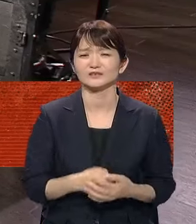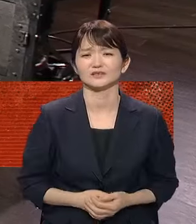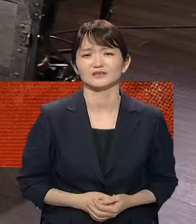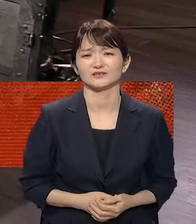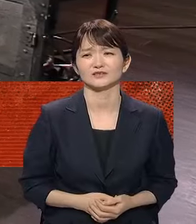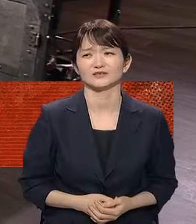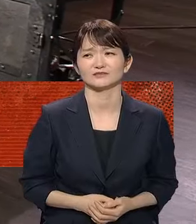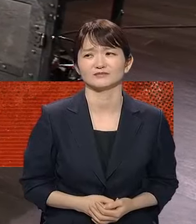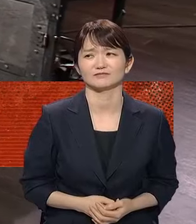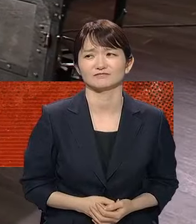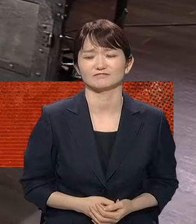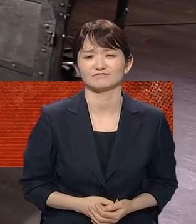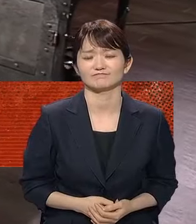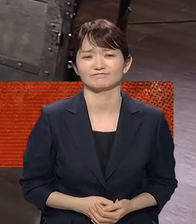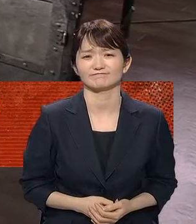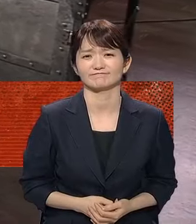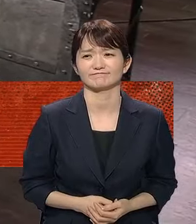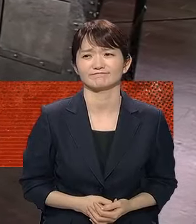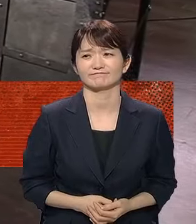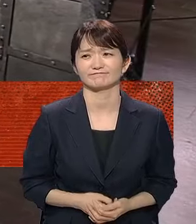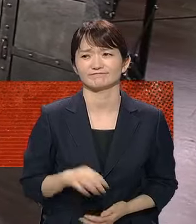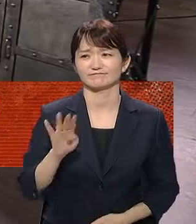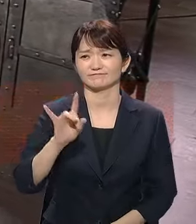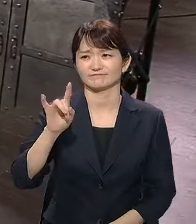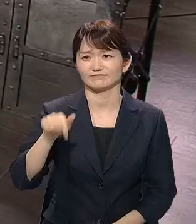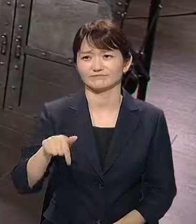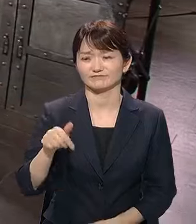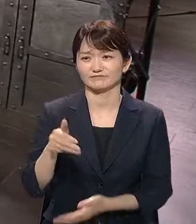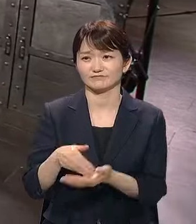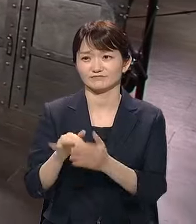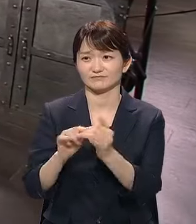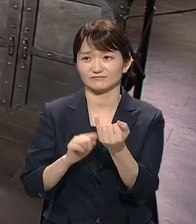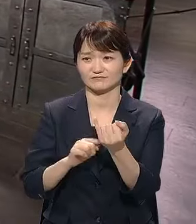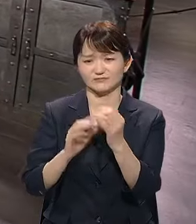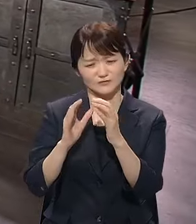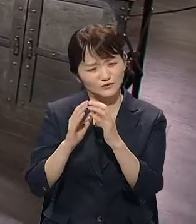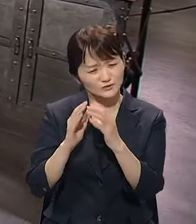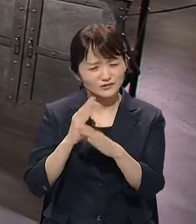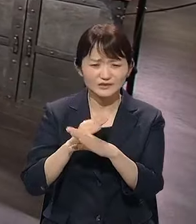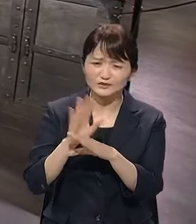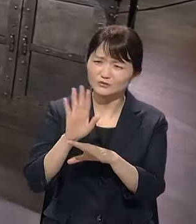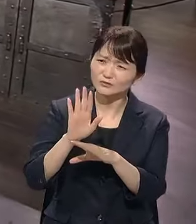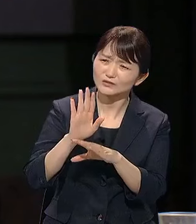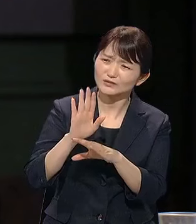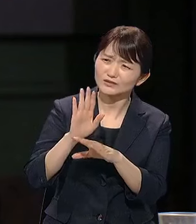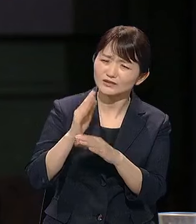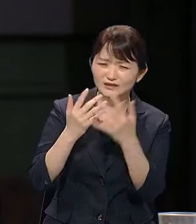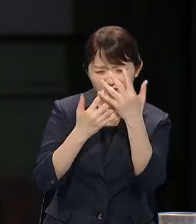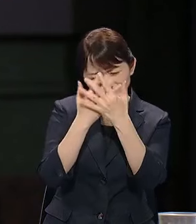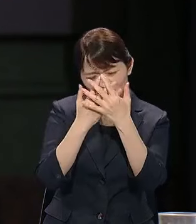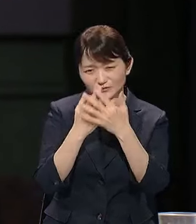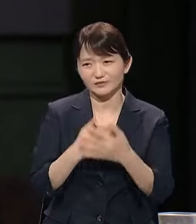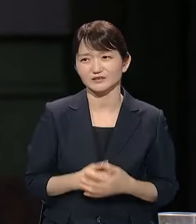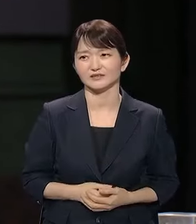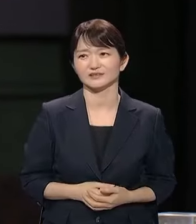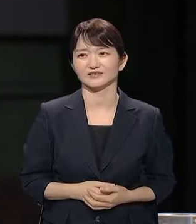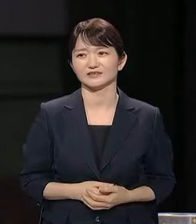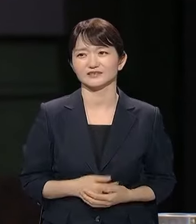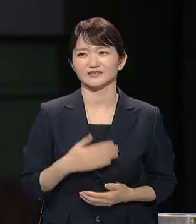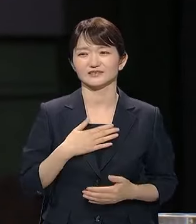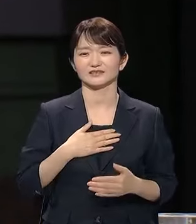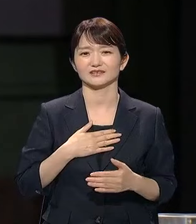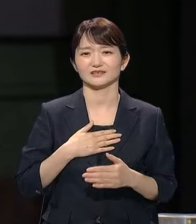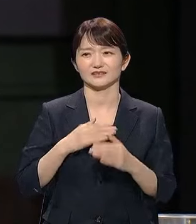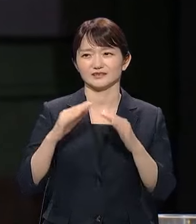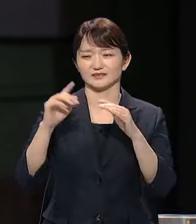자 좋습니다 그 정도로 정리하고요 자 백달 나면서 아까 무슨 동그라미도 아니고 엑스도 아니고 이상한 거든 거 같은데 아 저는 사실 세모데